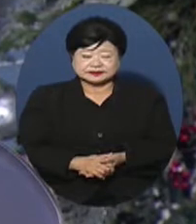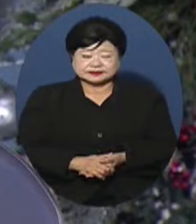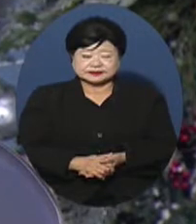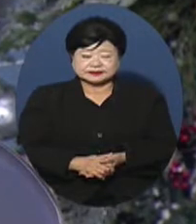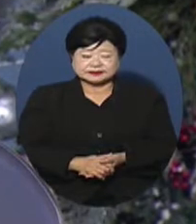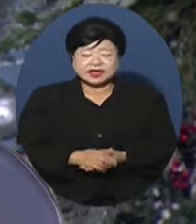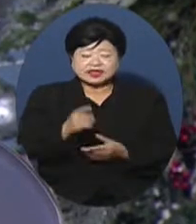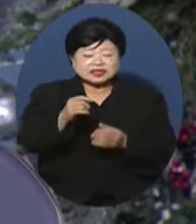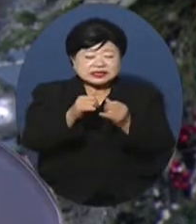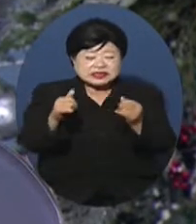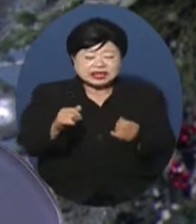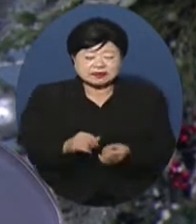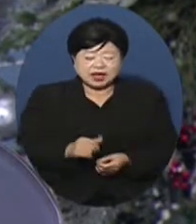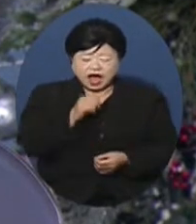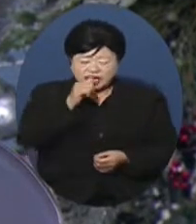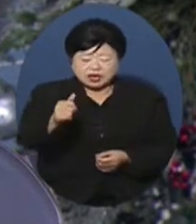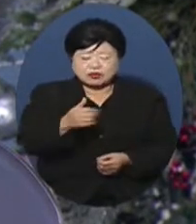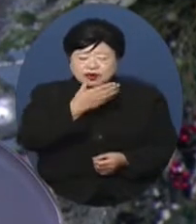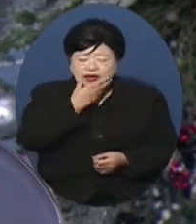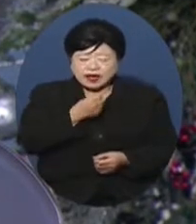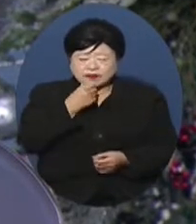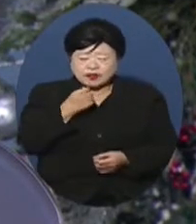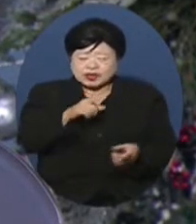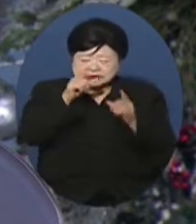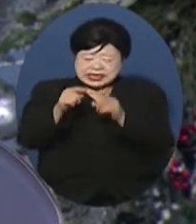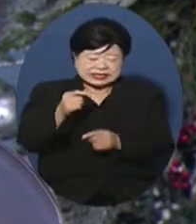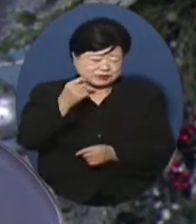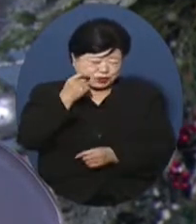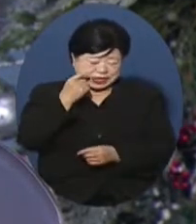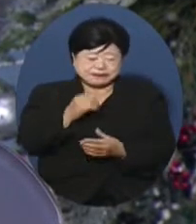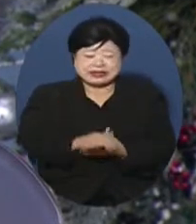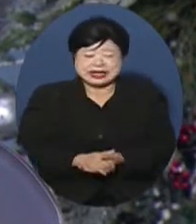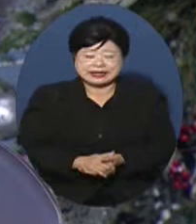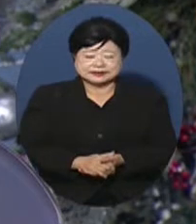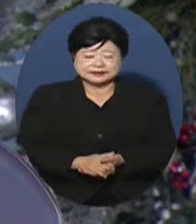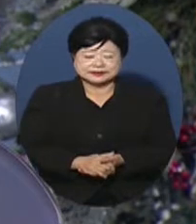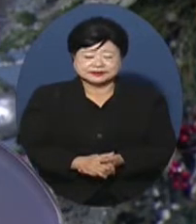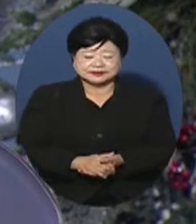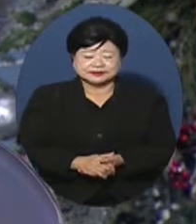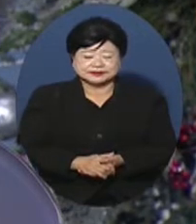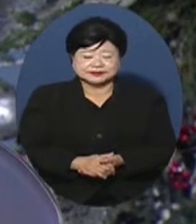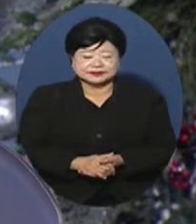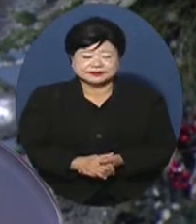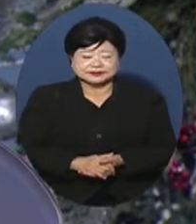표는 사람은 결코 에 행복한 삶을 살아갈 수 없는 것입니다